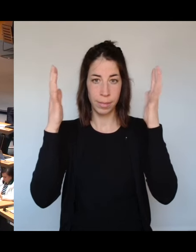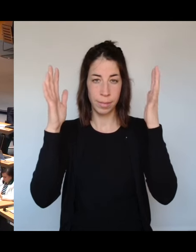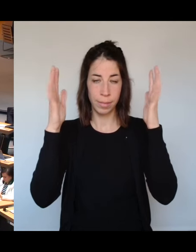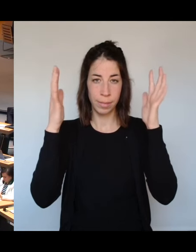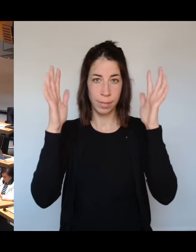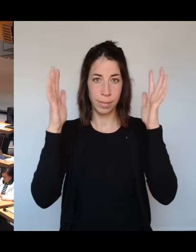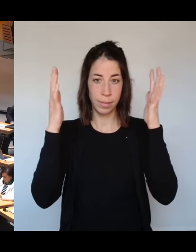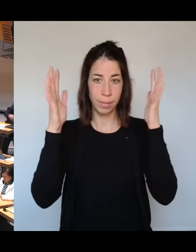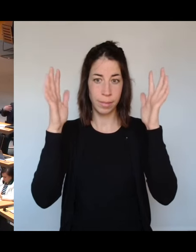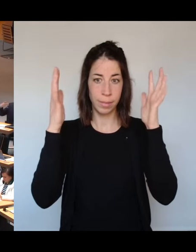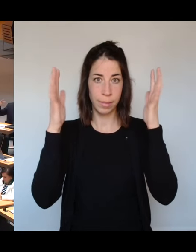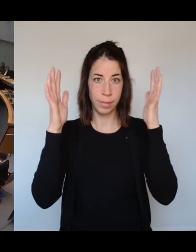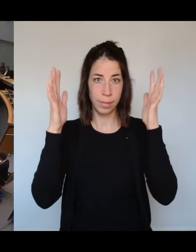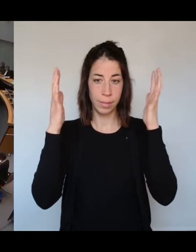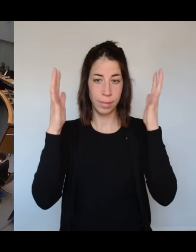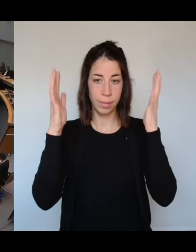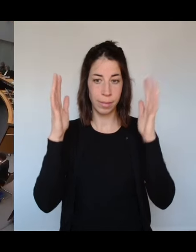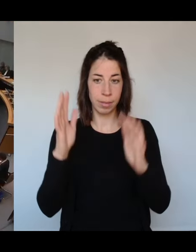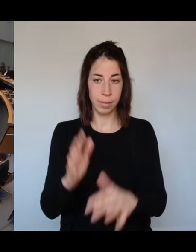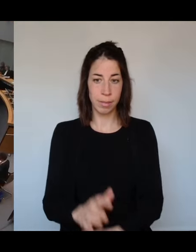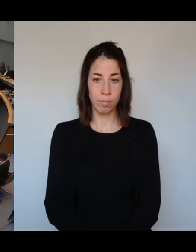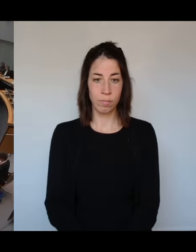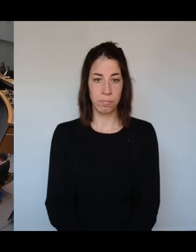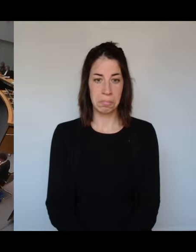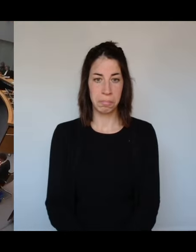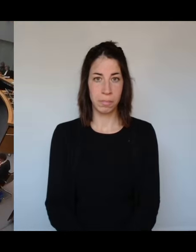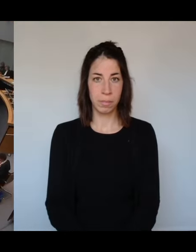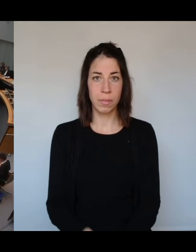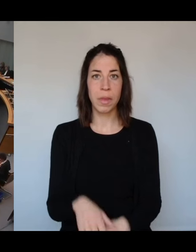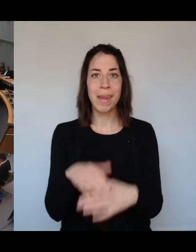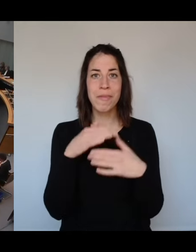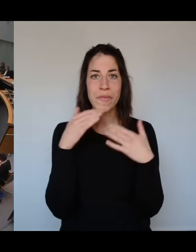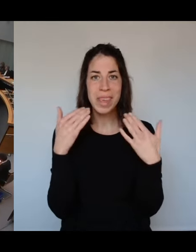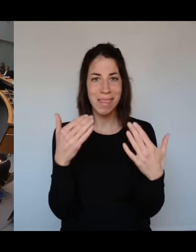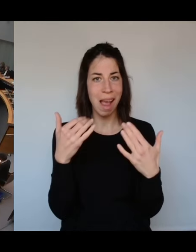Vielen Dank, Frau Kollegin. Für die SPD-Fraktion hat der Kollege Matz das Wort.